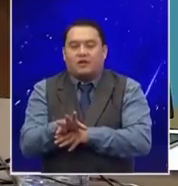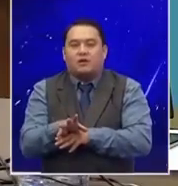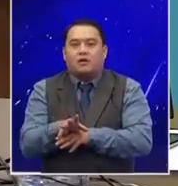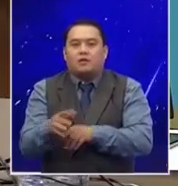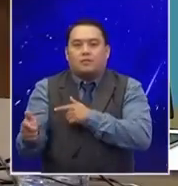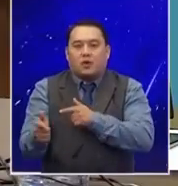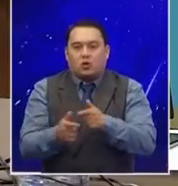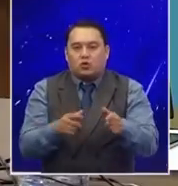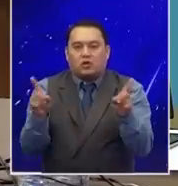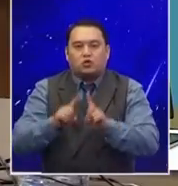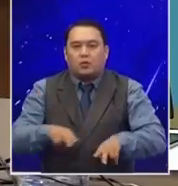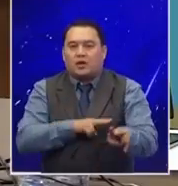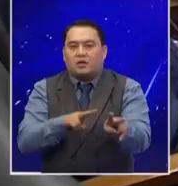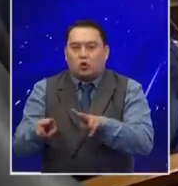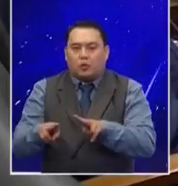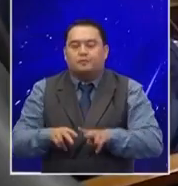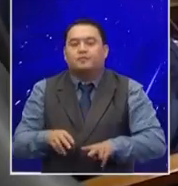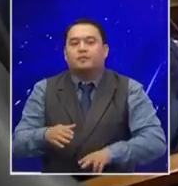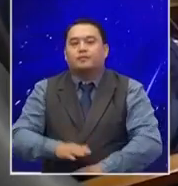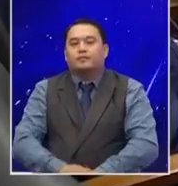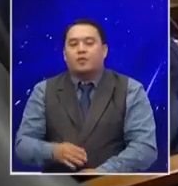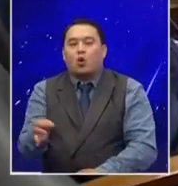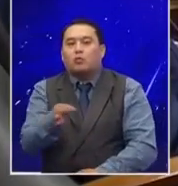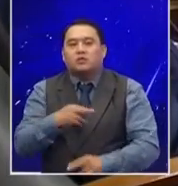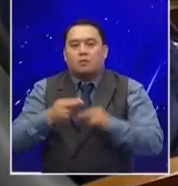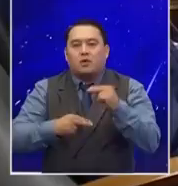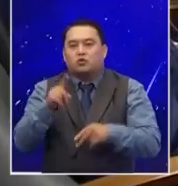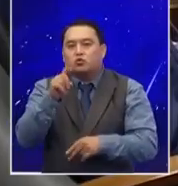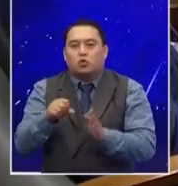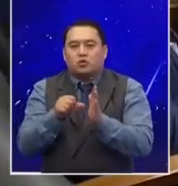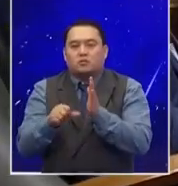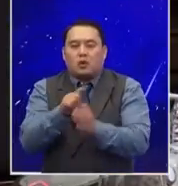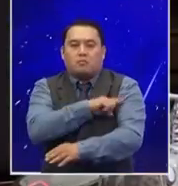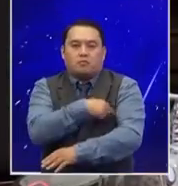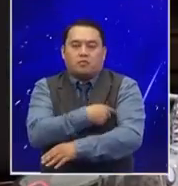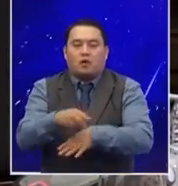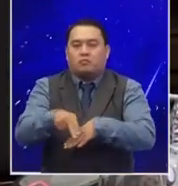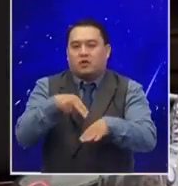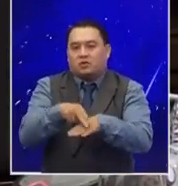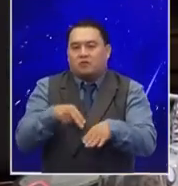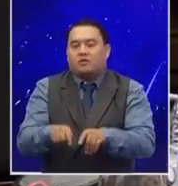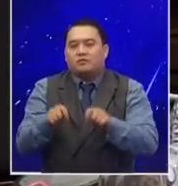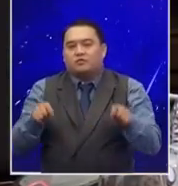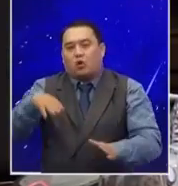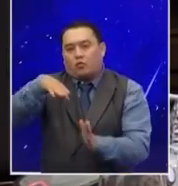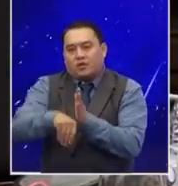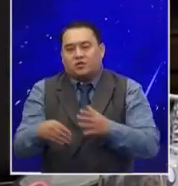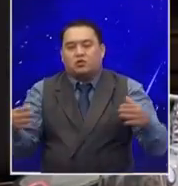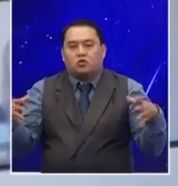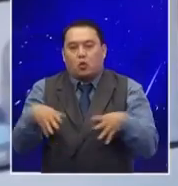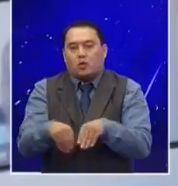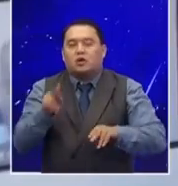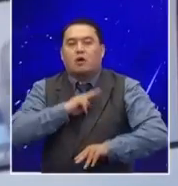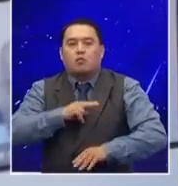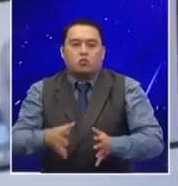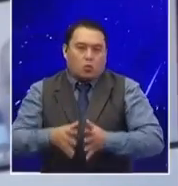находится на особом контроле. В области построено 178 участковых пунктов, совмещенных жильем. В целом в регионе проделана